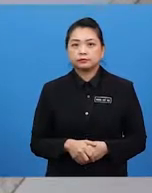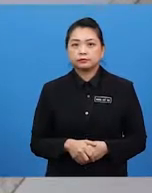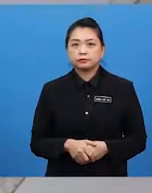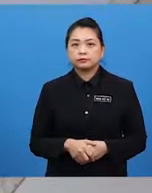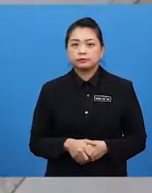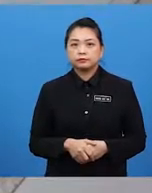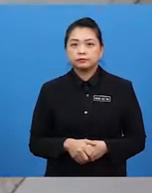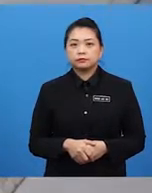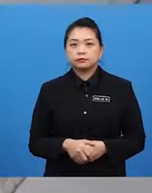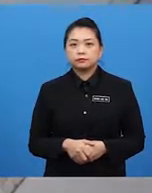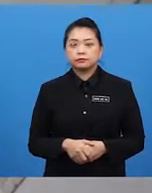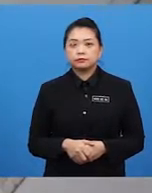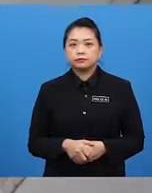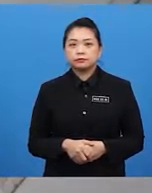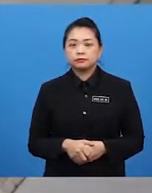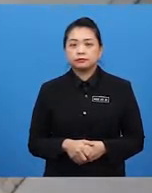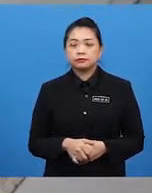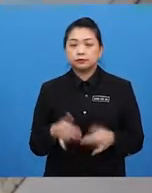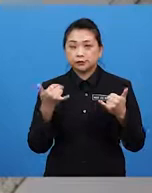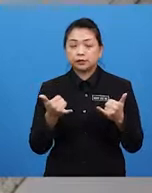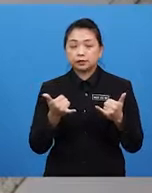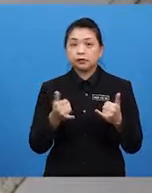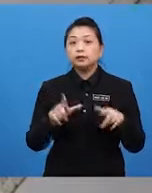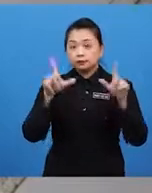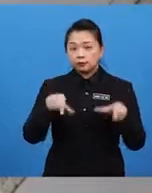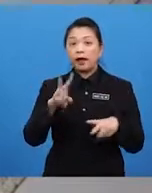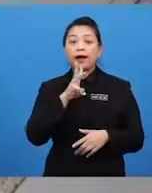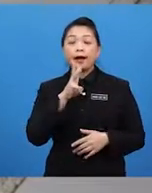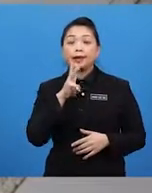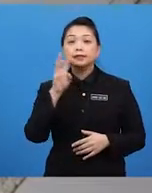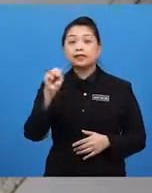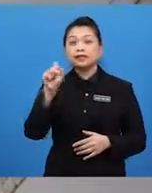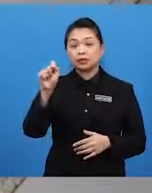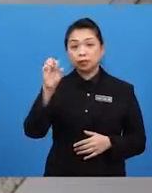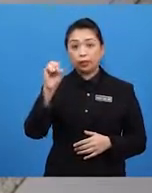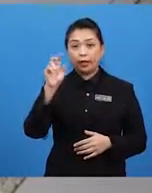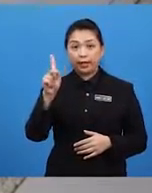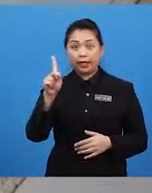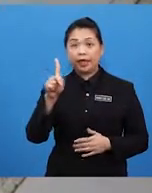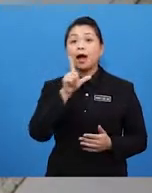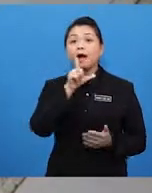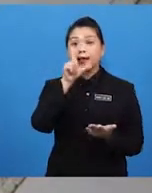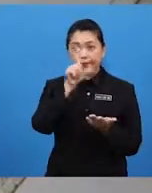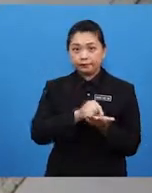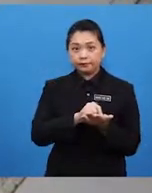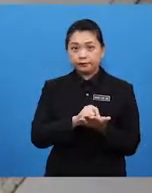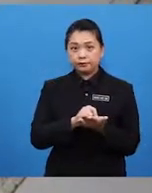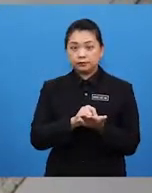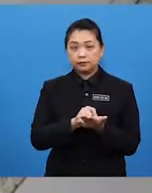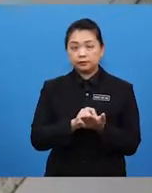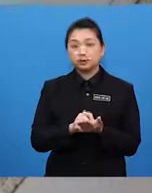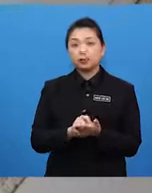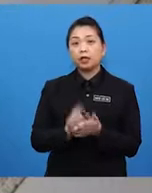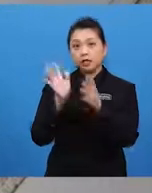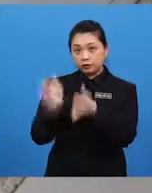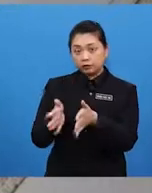hai hai aku masukkan aiso ayam kedalam bahan Velvet dan biarkan Marine DJ